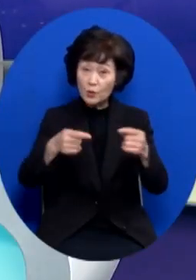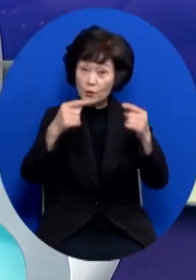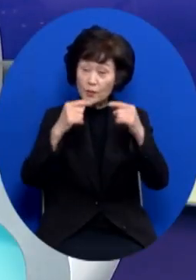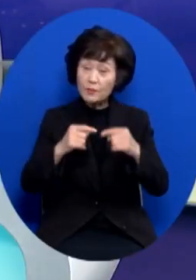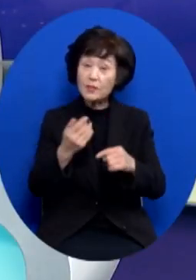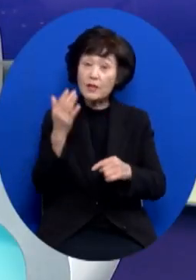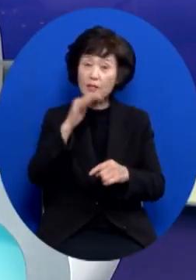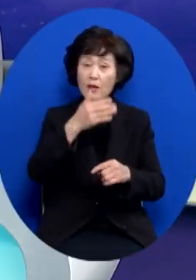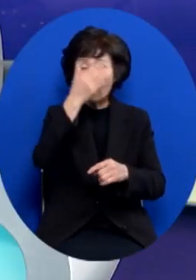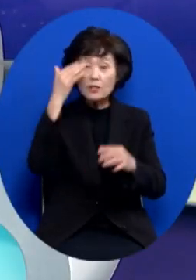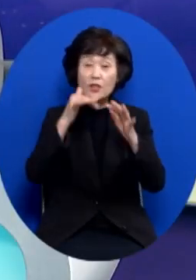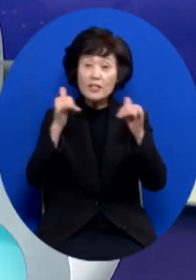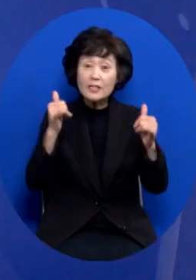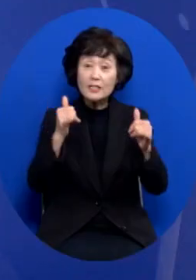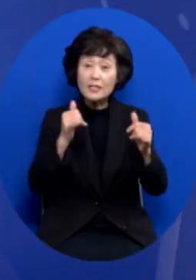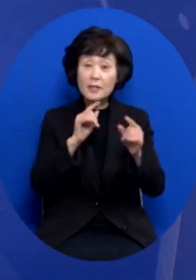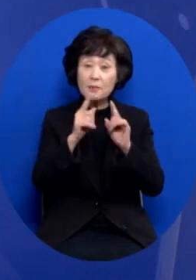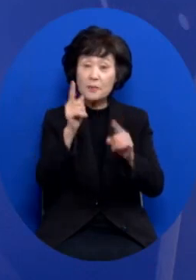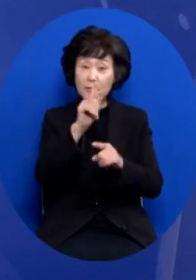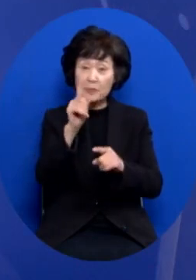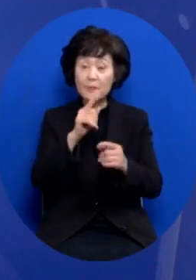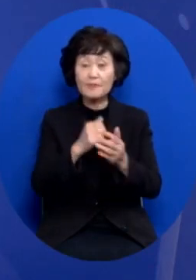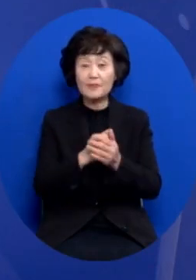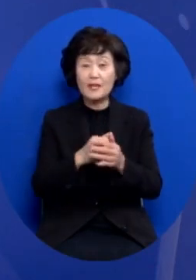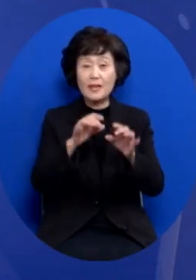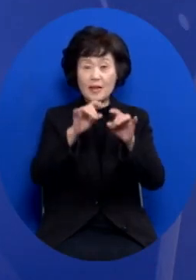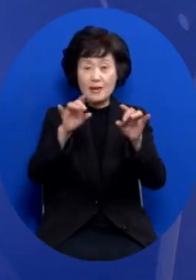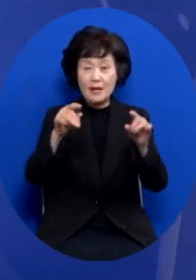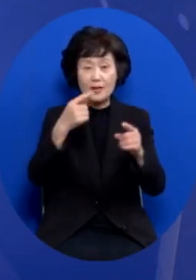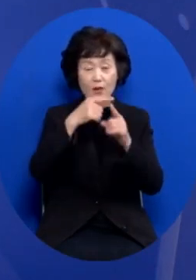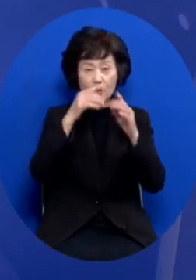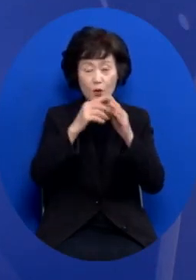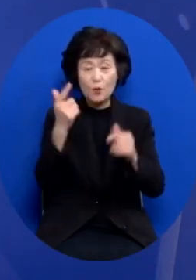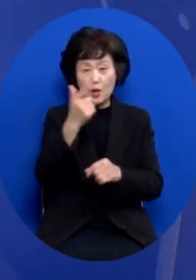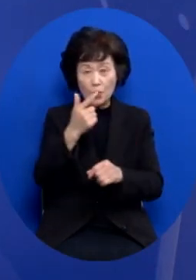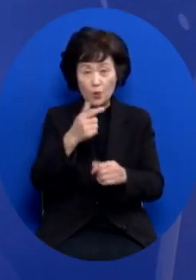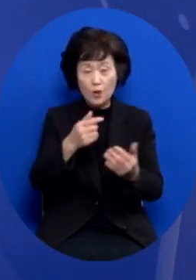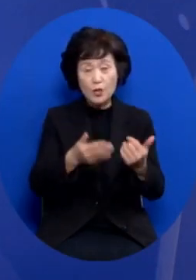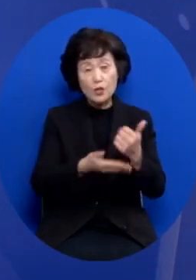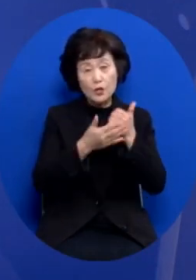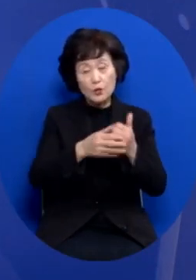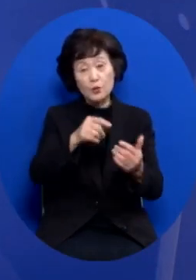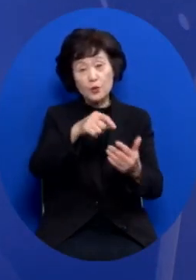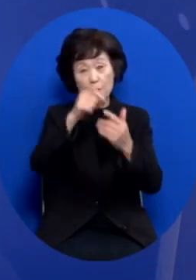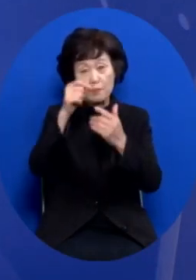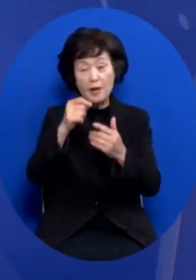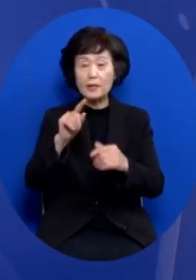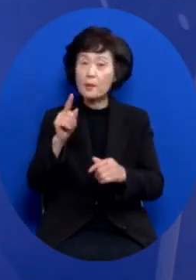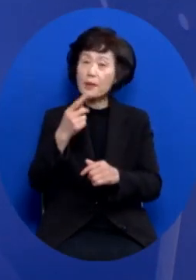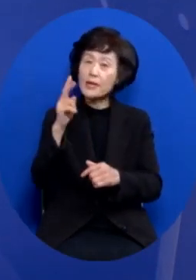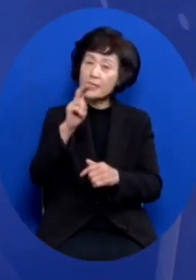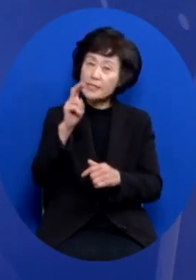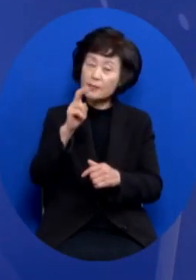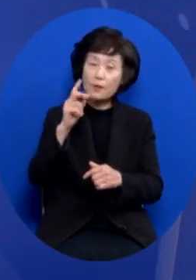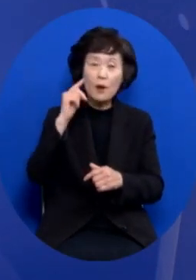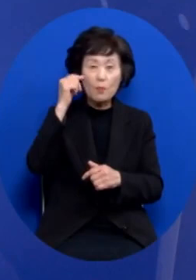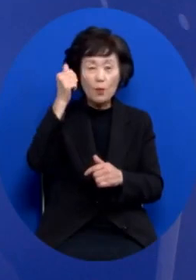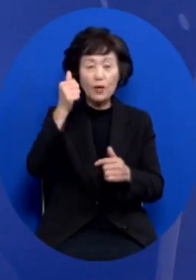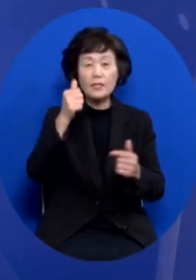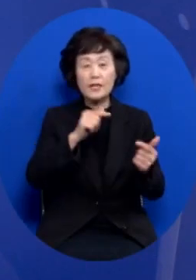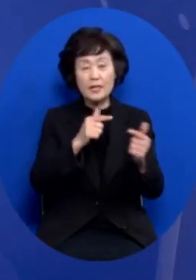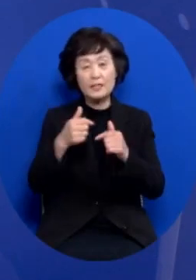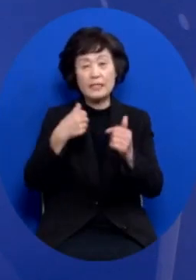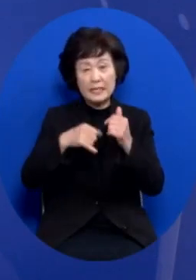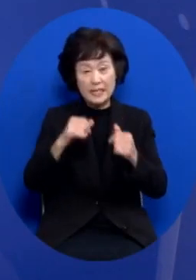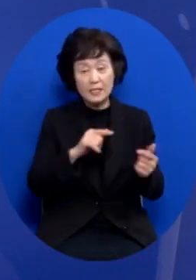청년들은 어떤 목소리를 냈습니까 이날 참여한 청년들은 각 교회와 노예에서 추천을 받은 목회자 자녀 120여 명 정도였는데요 10개